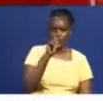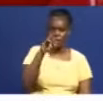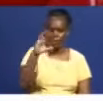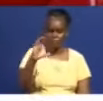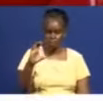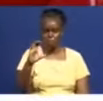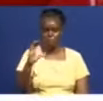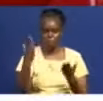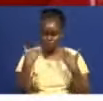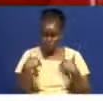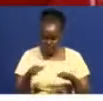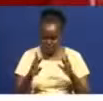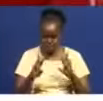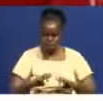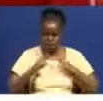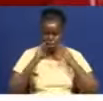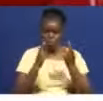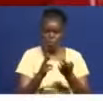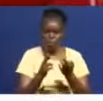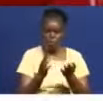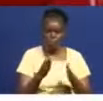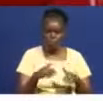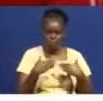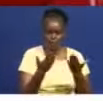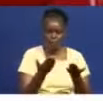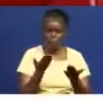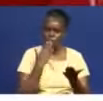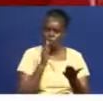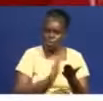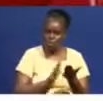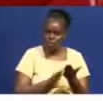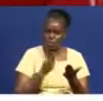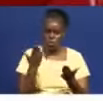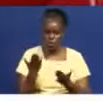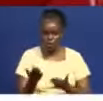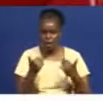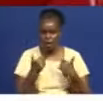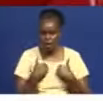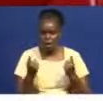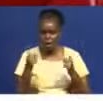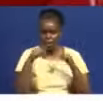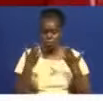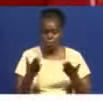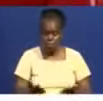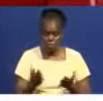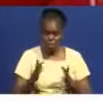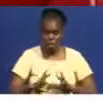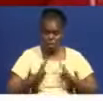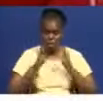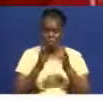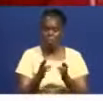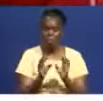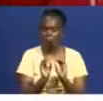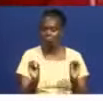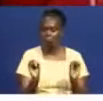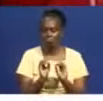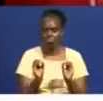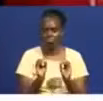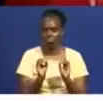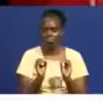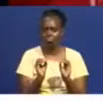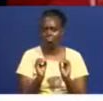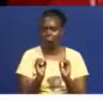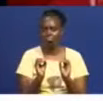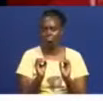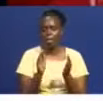ripoti ikaandikwa na mapendekezo yakapeanwa, be speaker, lakini mpaka leo ripoti hizi ama madaftari haya yamebaki